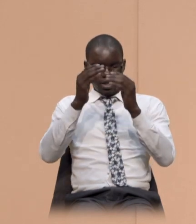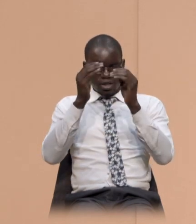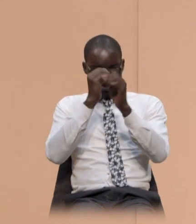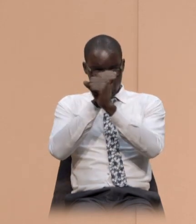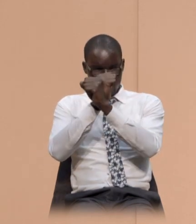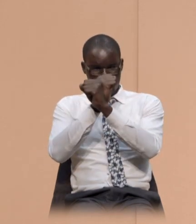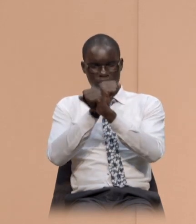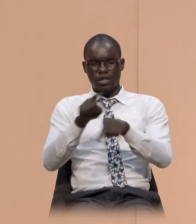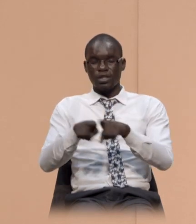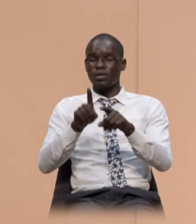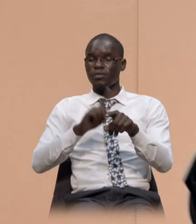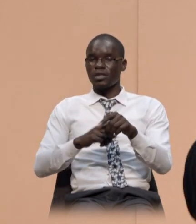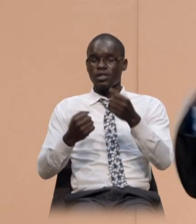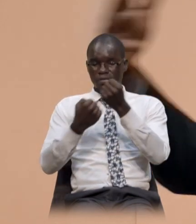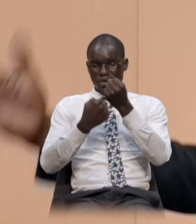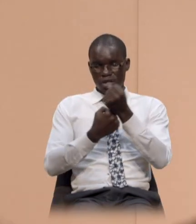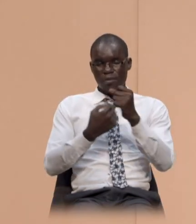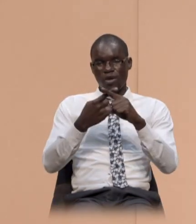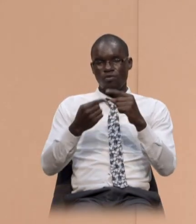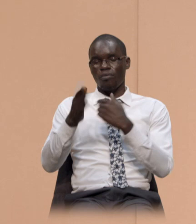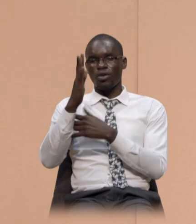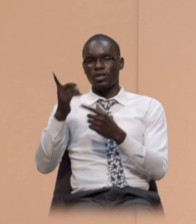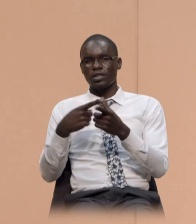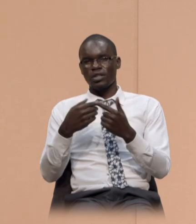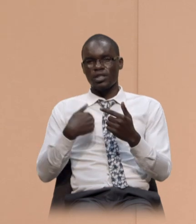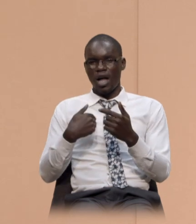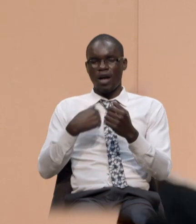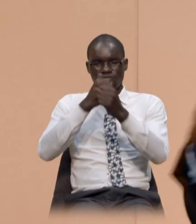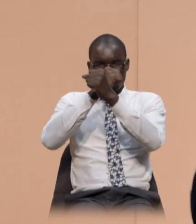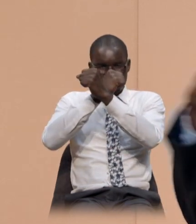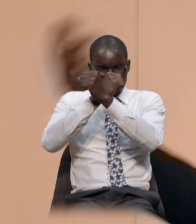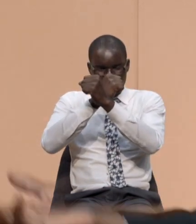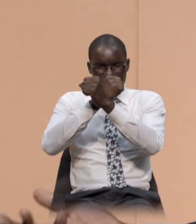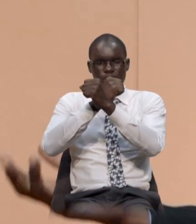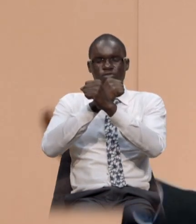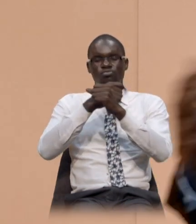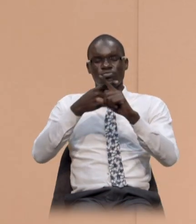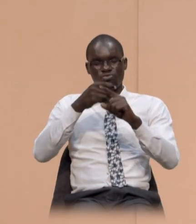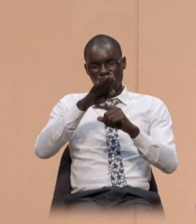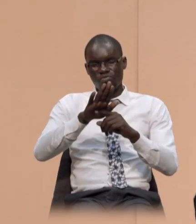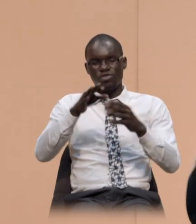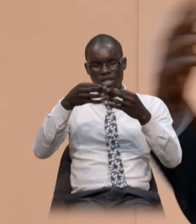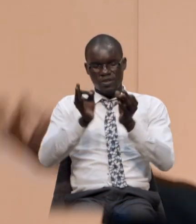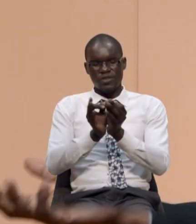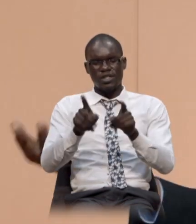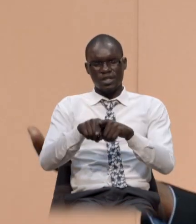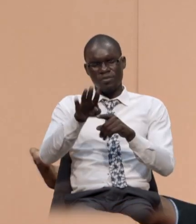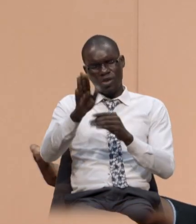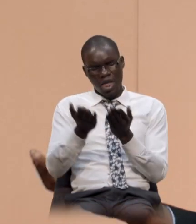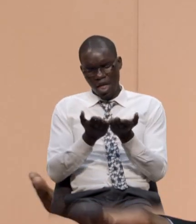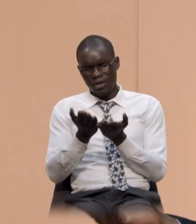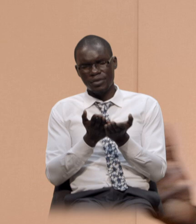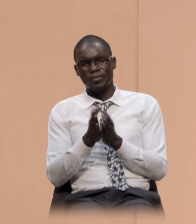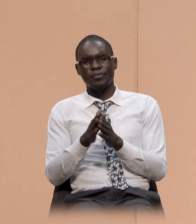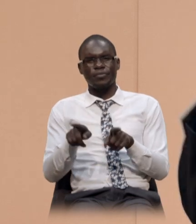Kumbe ukimtegemea Mungu, Mungu anafanya kinga na boma lako. Mungu anafanya kinga na biashara zako. Anafanya kinga